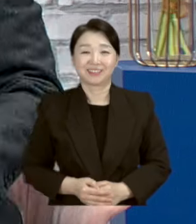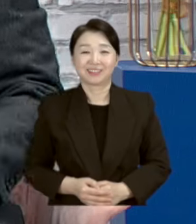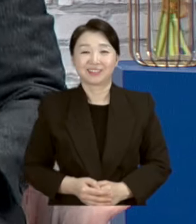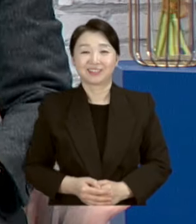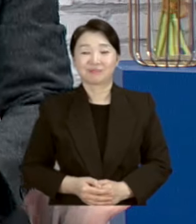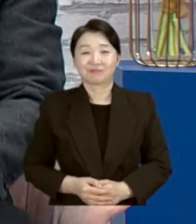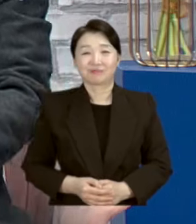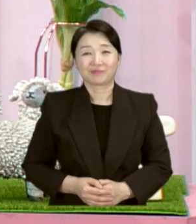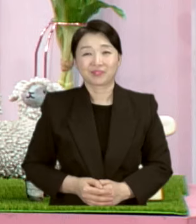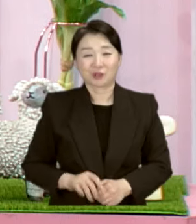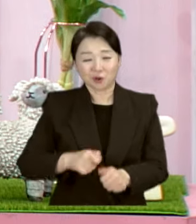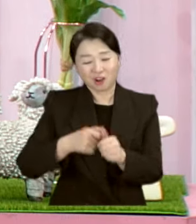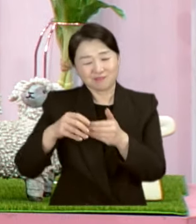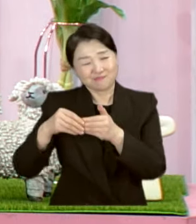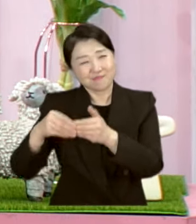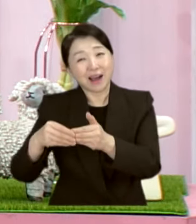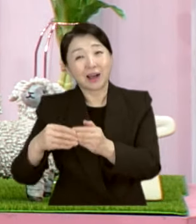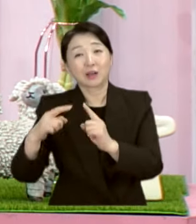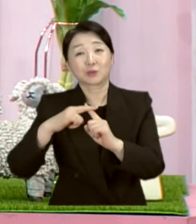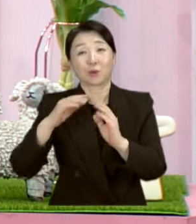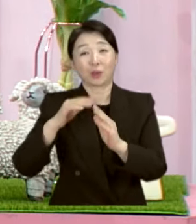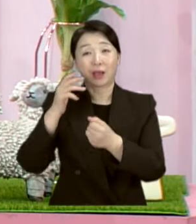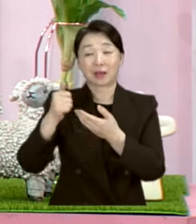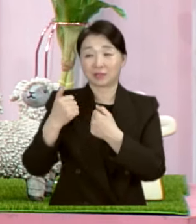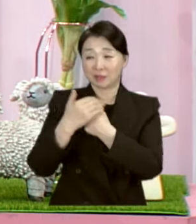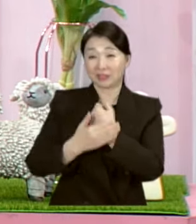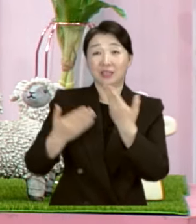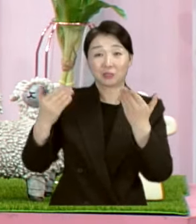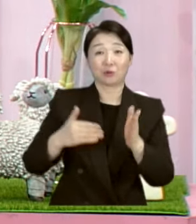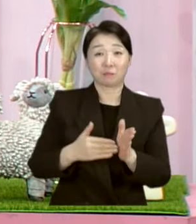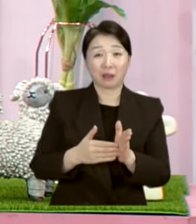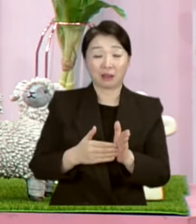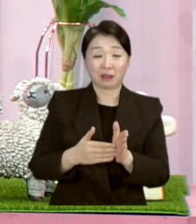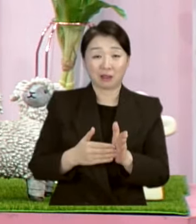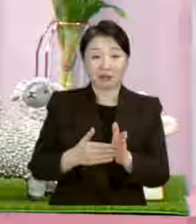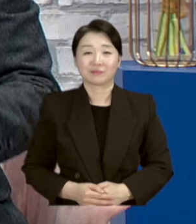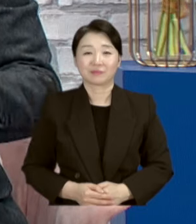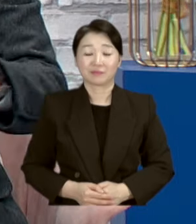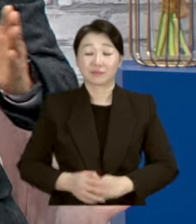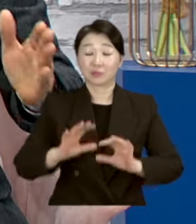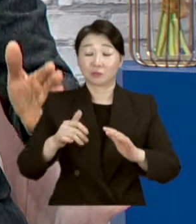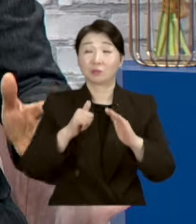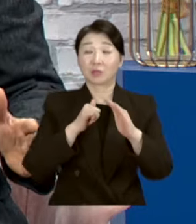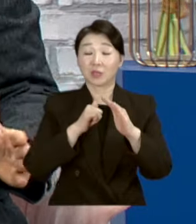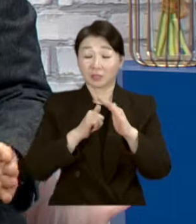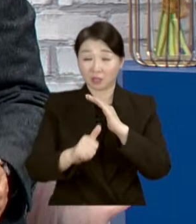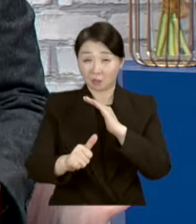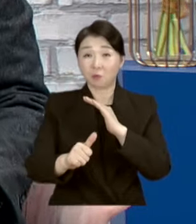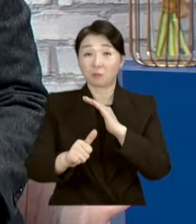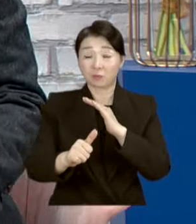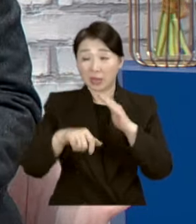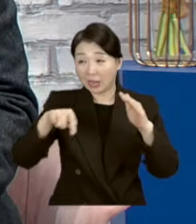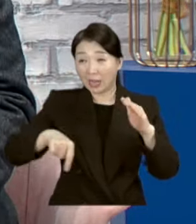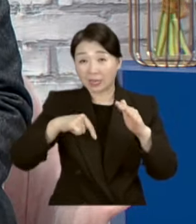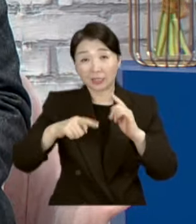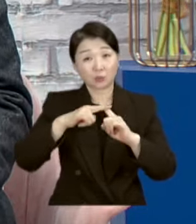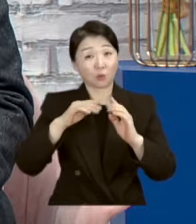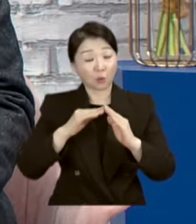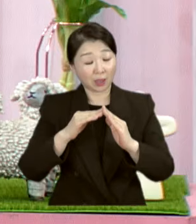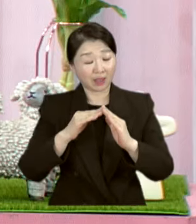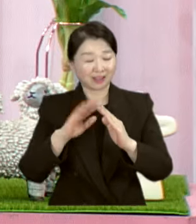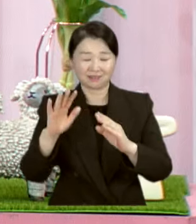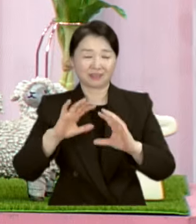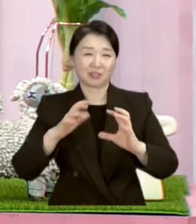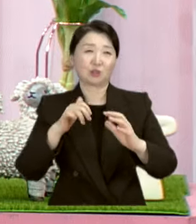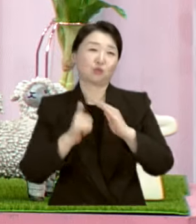그렇게 쫄아가지고 끌려가던 교회에서 이제 하나님이 은혜를 주셔가지고 저 국가대표 선수촌 안에 있는 교회입니까?